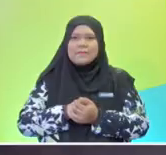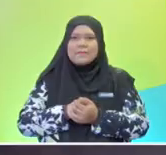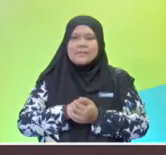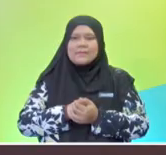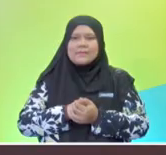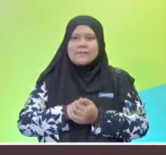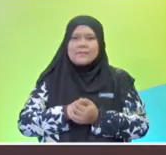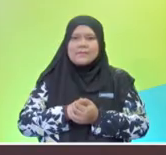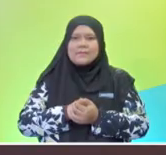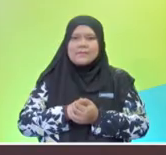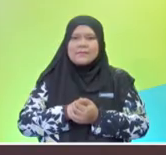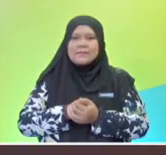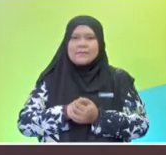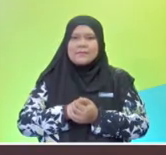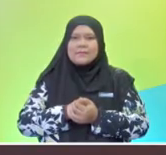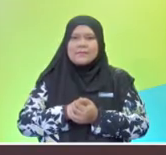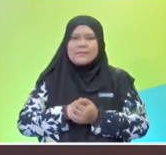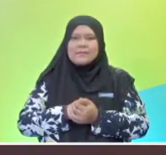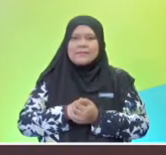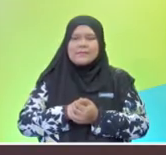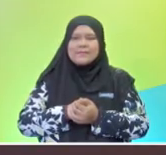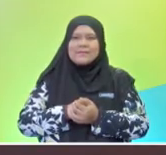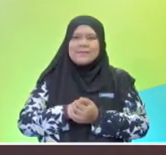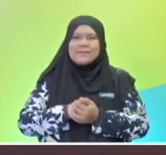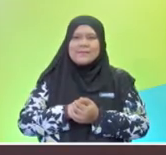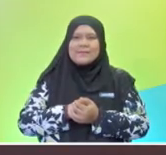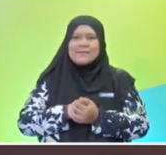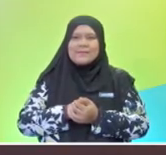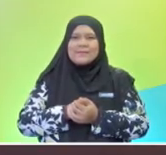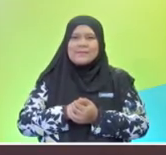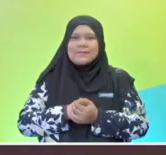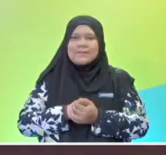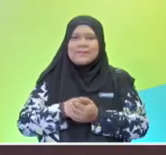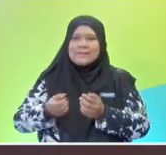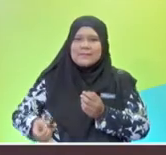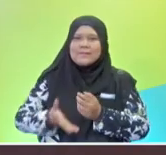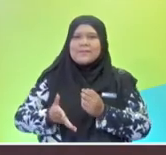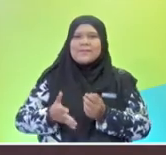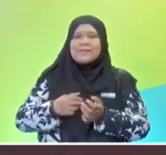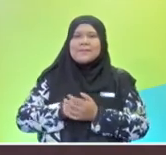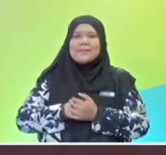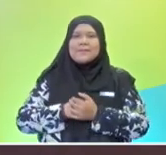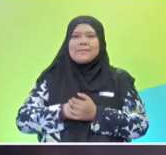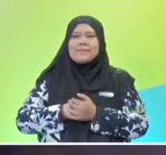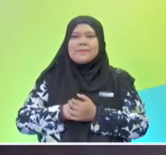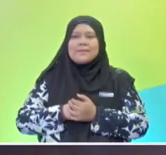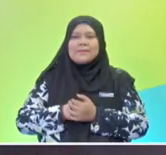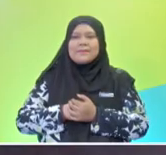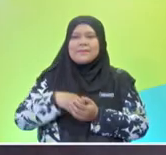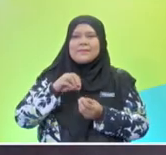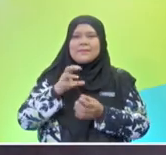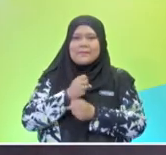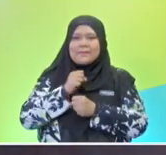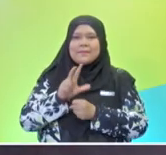juga. 1, 2, 3 tetap ada soalan. Saya lontar lagi. Lontar lagi. Dapat 3